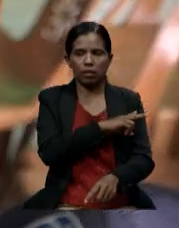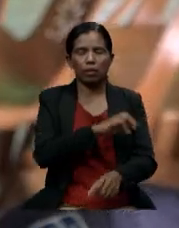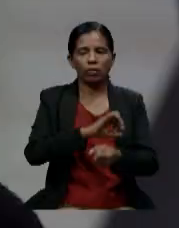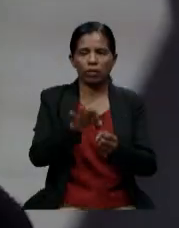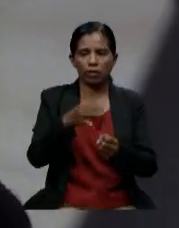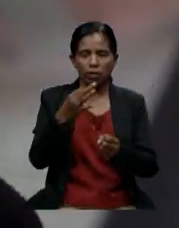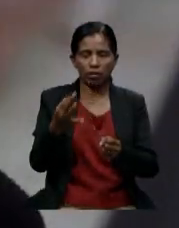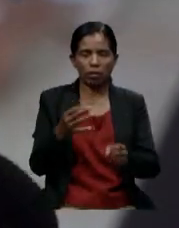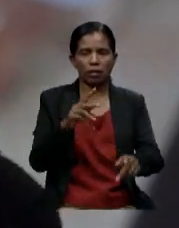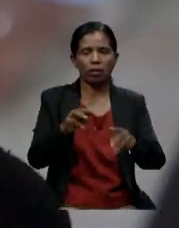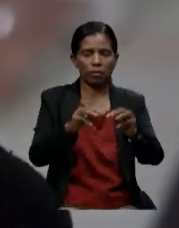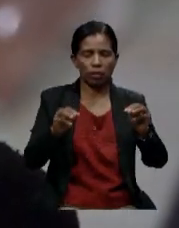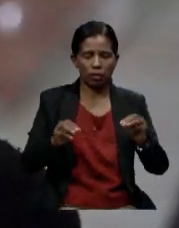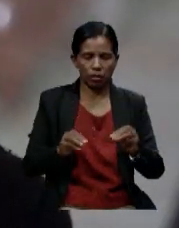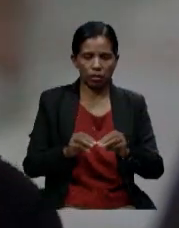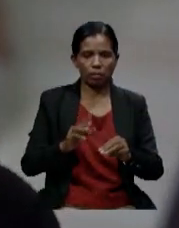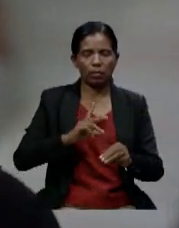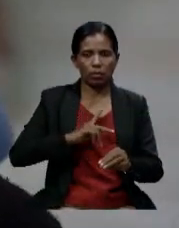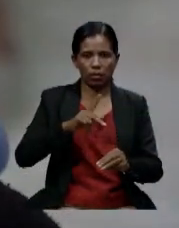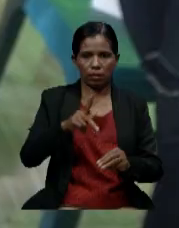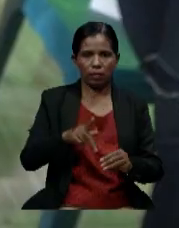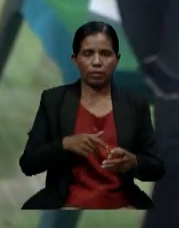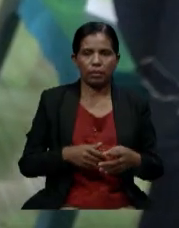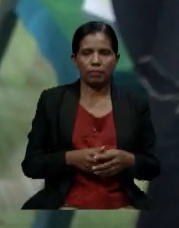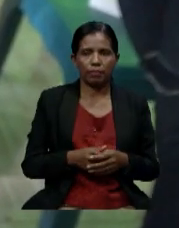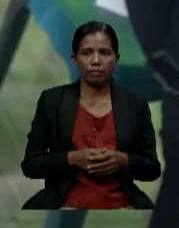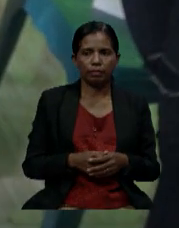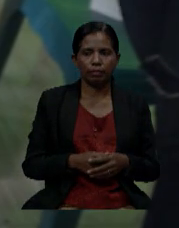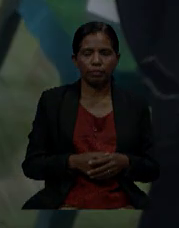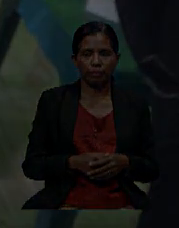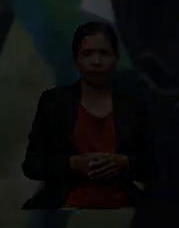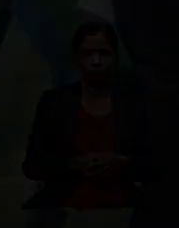posto Tutuala, município Lauten. Lamberto da Silva e Fizene Babo, Ziemen.